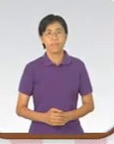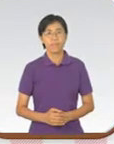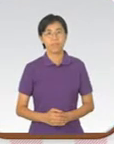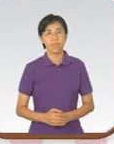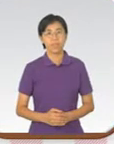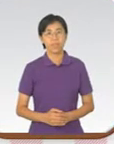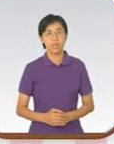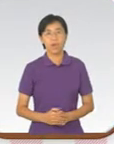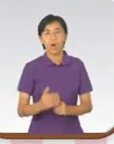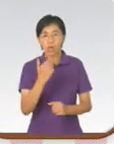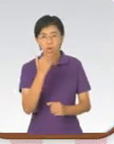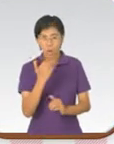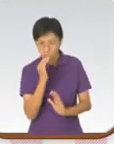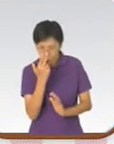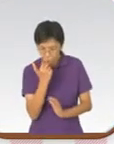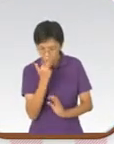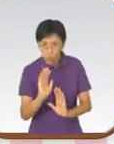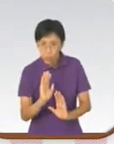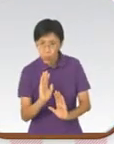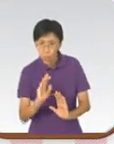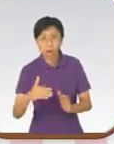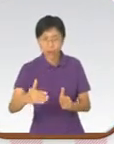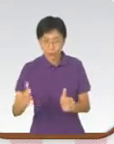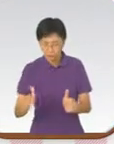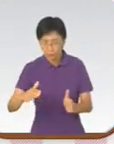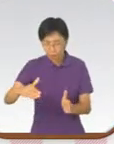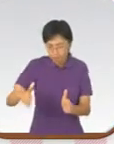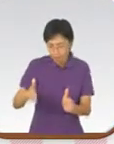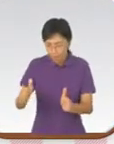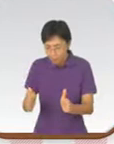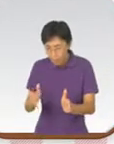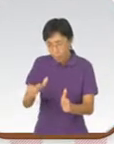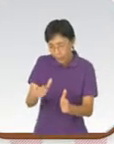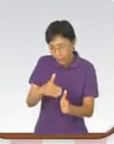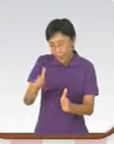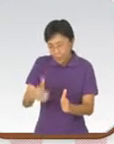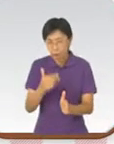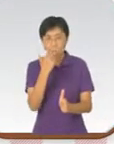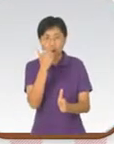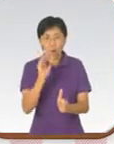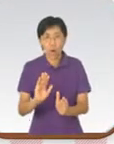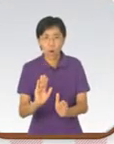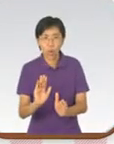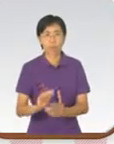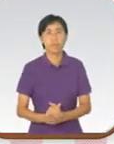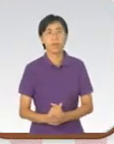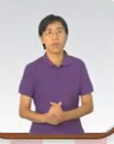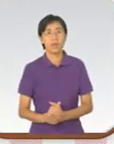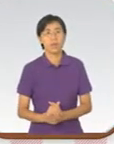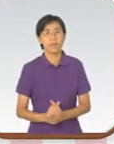ต้องระมัดระวังมากขึ้นถ้าเราปัดไปปัดมาปัดไปปัดมาเยอะๆอย่างเงี้ยเขาจะแยกตัวได ้ครับ